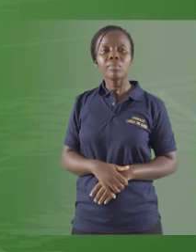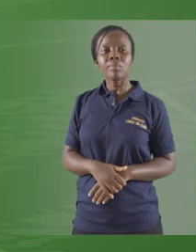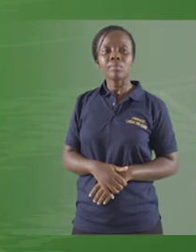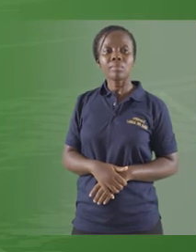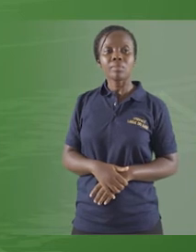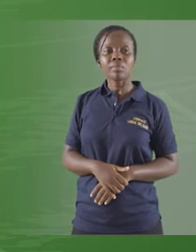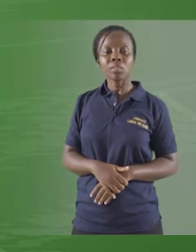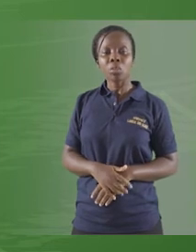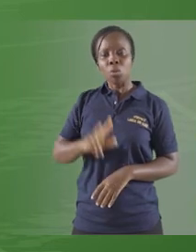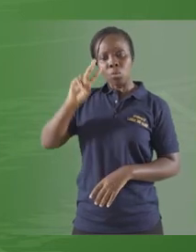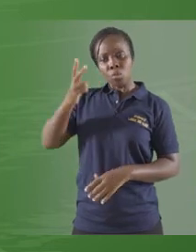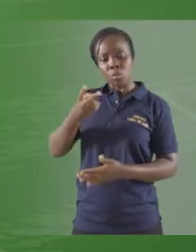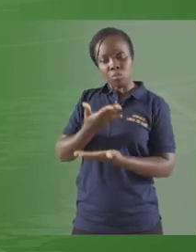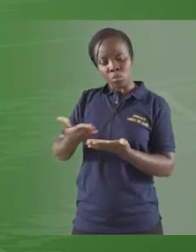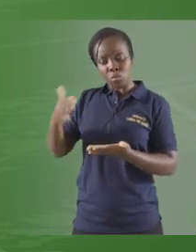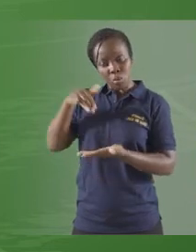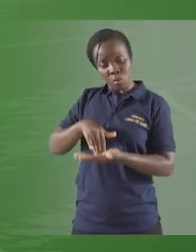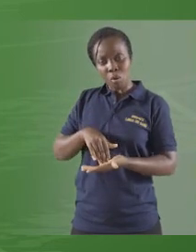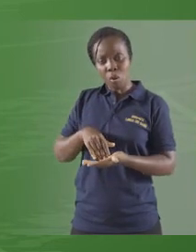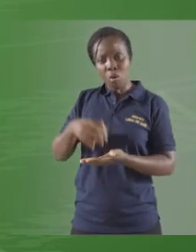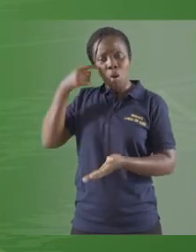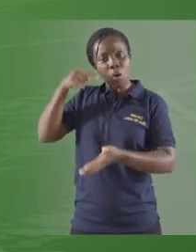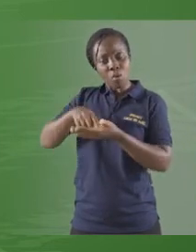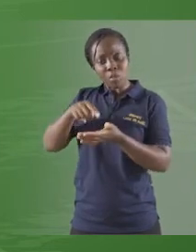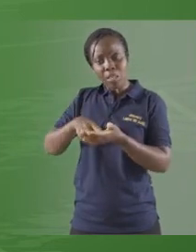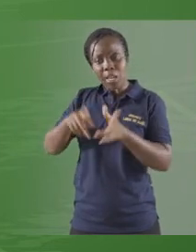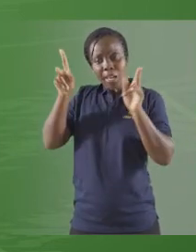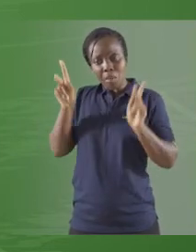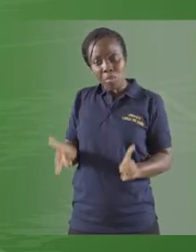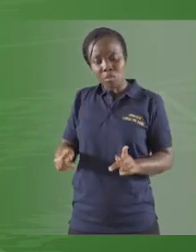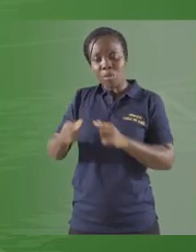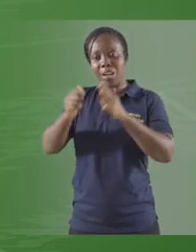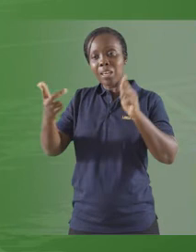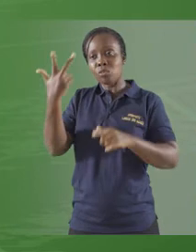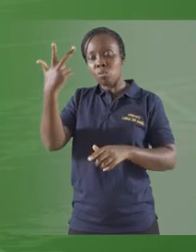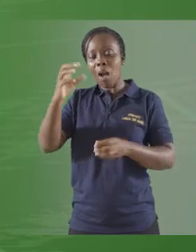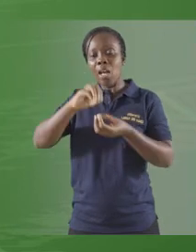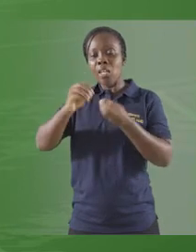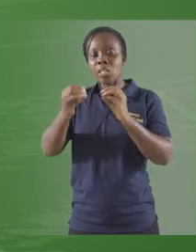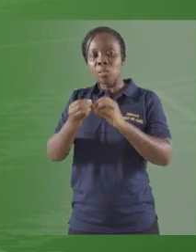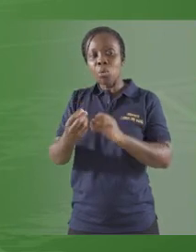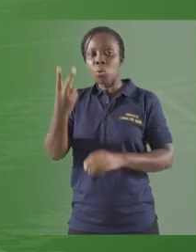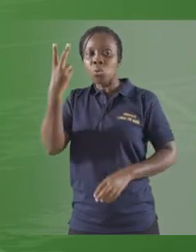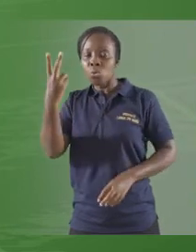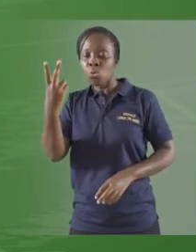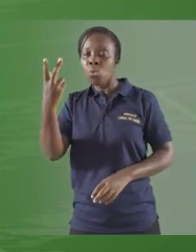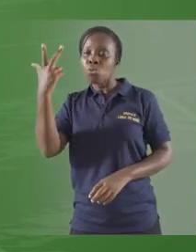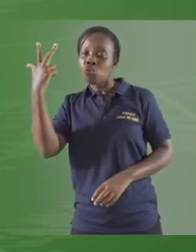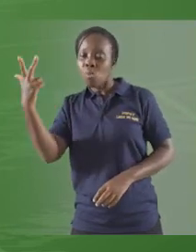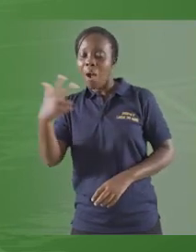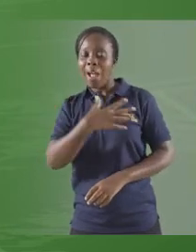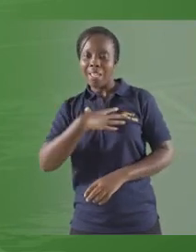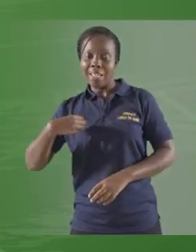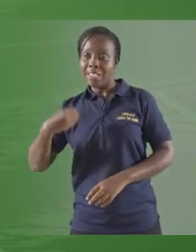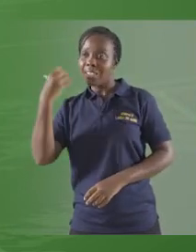également que les individus grand 3, 2, grand 3, 3 et